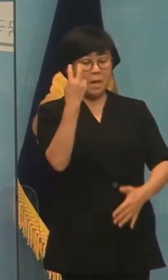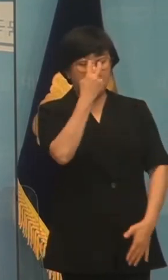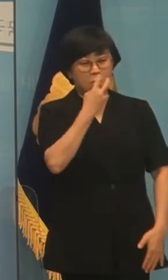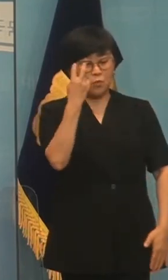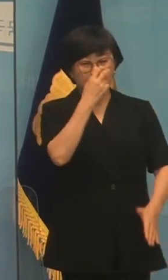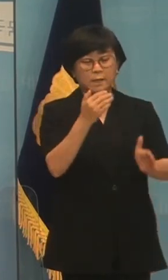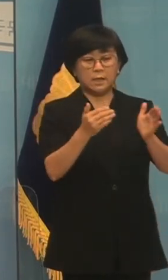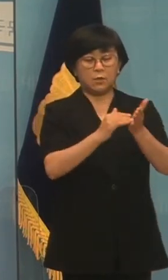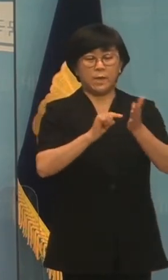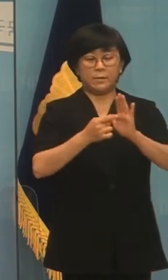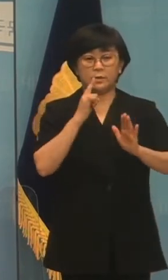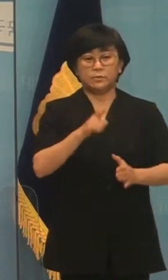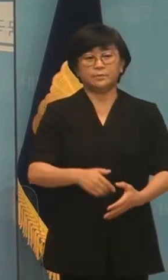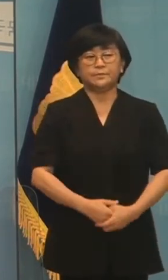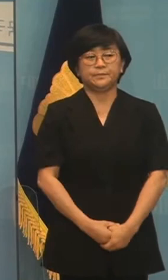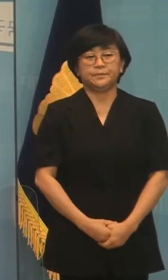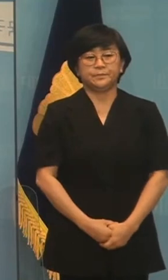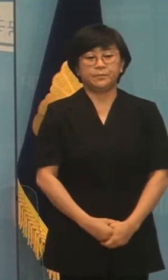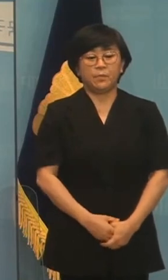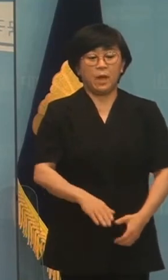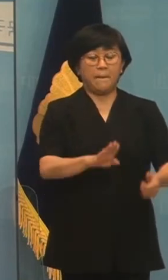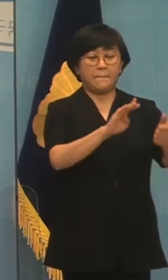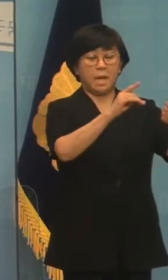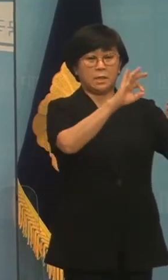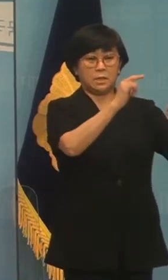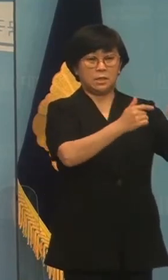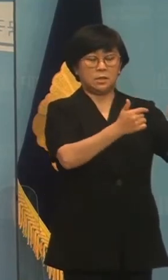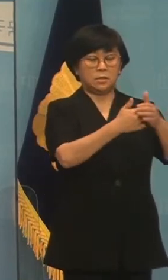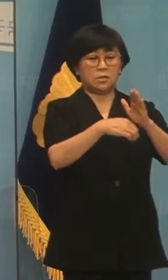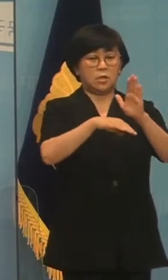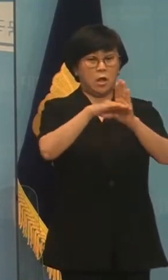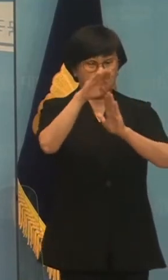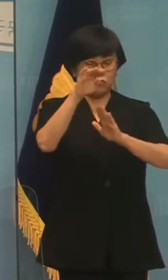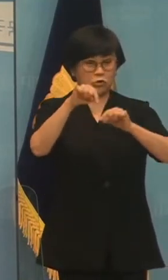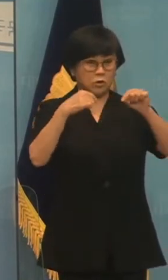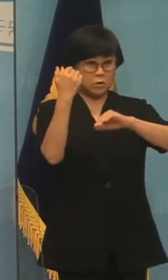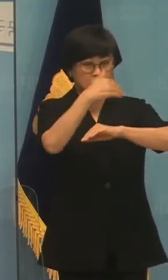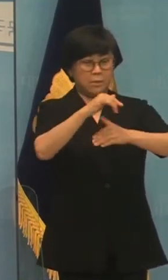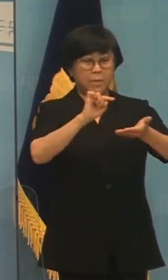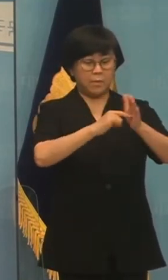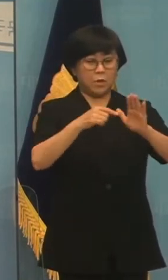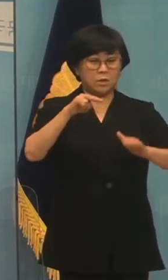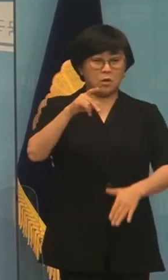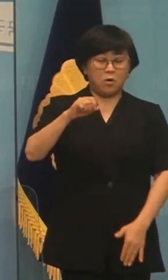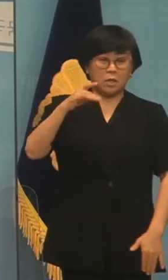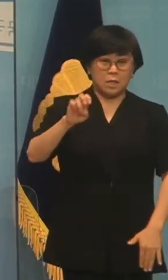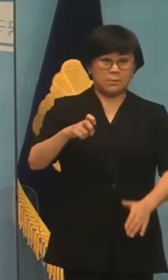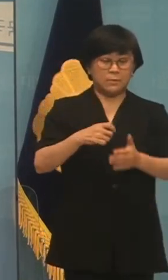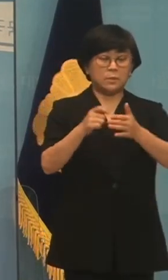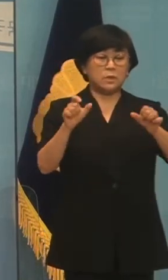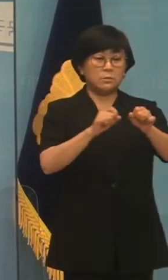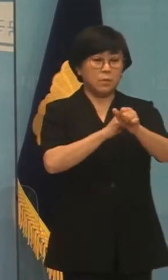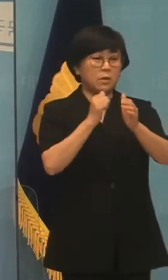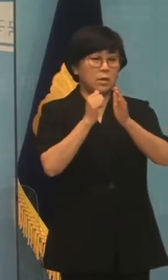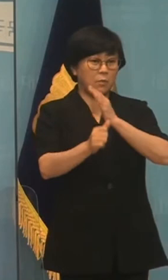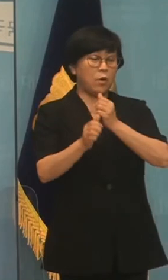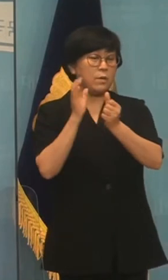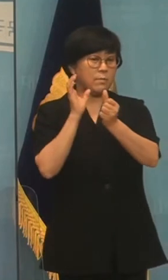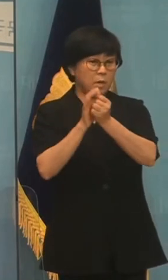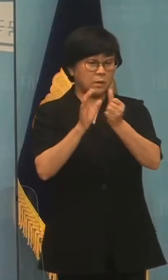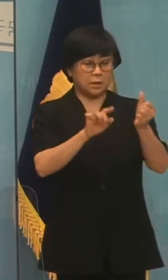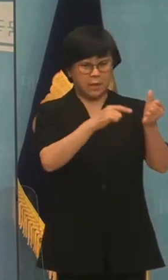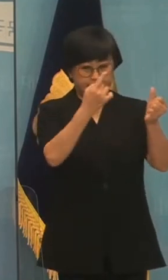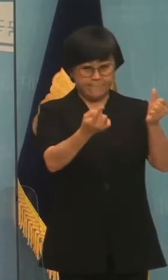합의하였다고 밝혔습니다. 바이든 행정부의 대북정책 발표와 성김 대북정책특별대표 임명에